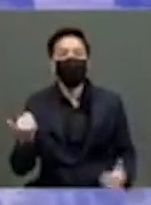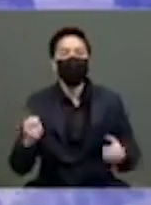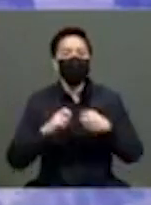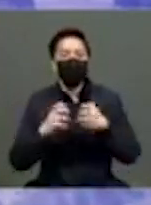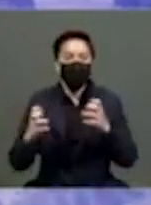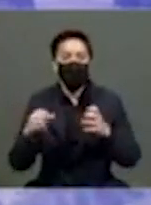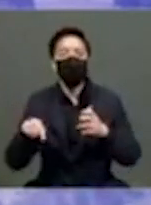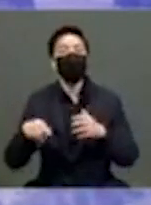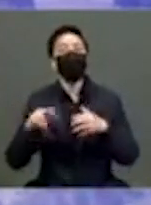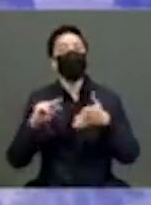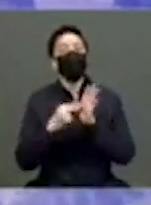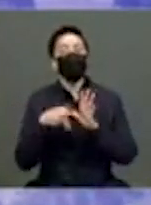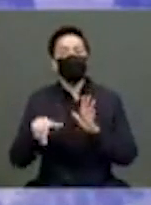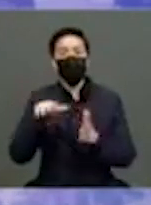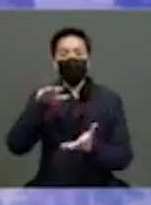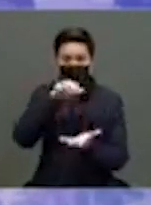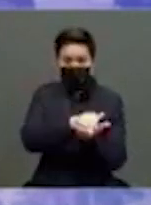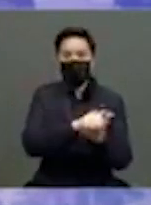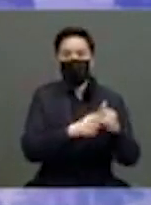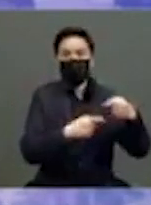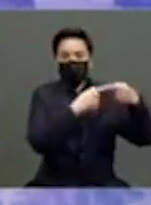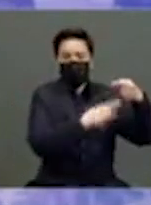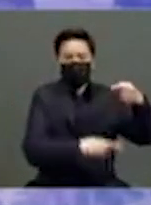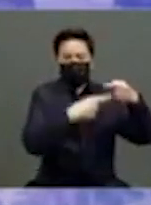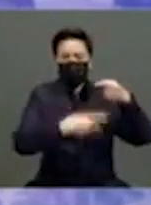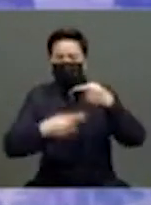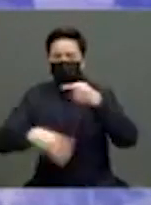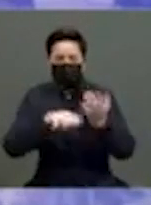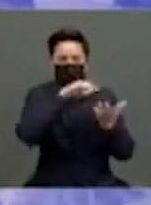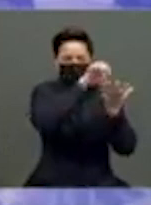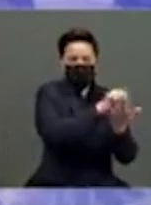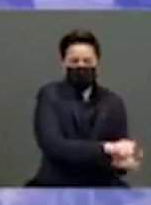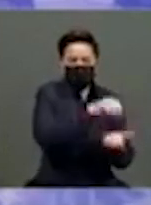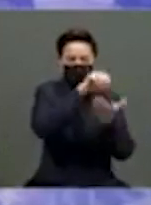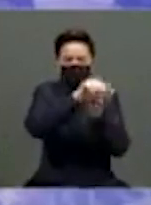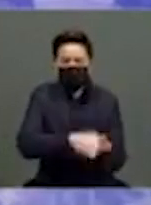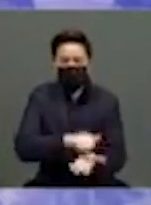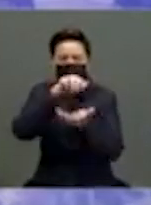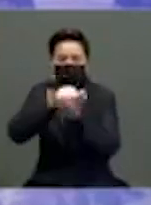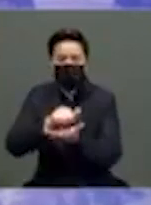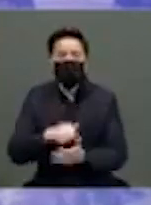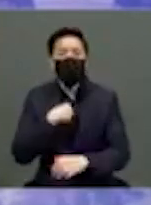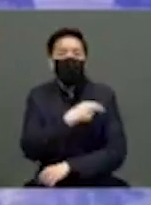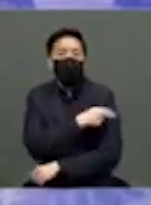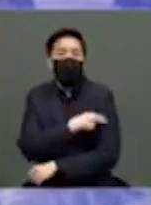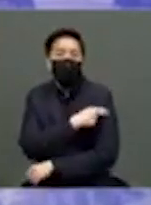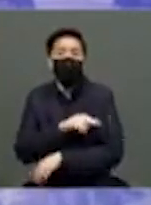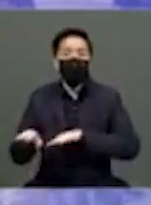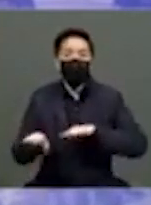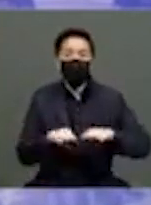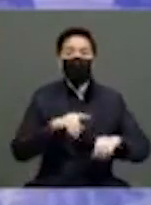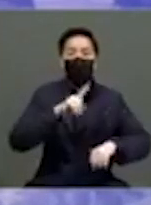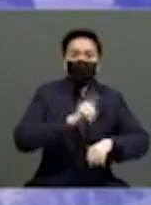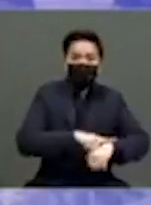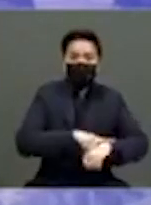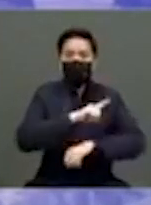กรุกัดนี้ก็ทำให้การจองเดิมเราค่อนข้างแน่นหรือฟิตนะครับโดยใช้วิธีที่เราเรียกว่าหมอพร้อมซึ่งจะลงทั้งวัน